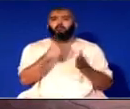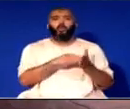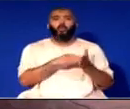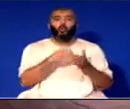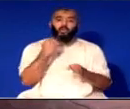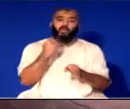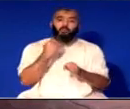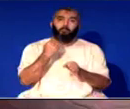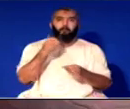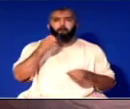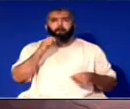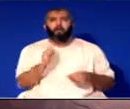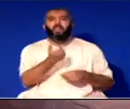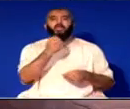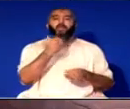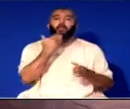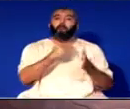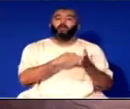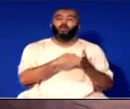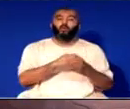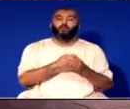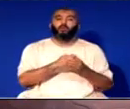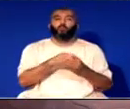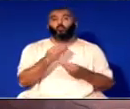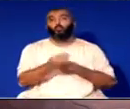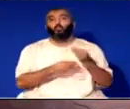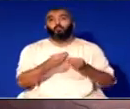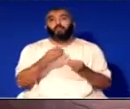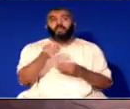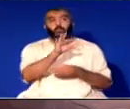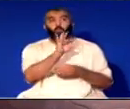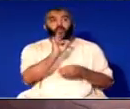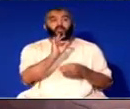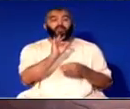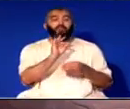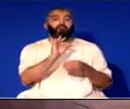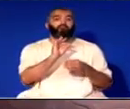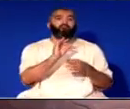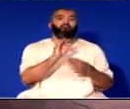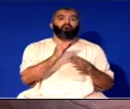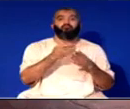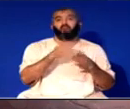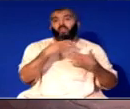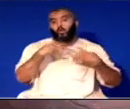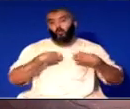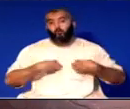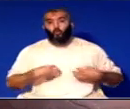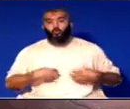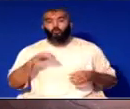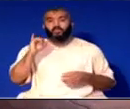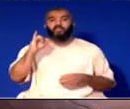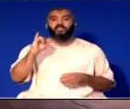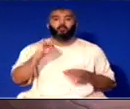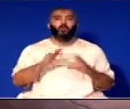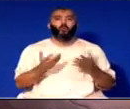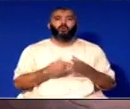هي أحد القيم التي يدعو إليها الإسلام. ثم يبين لنا النبي صلى الله عليه وسلم هذه القيمة، وهو يقول: